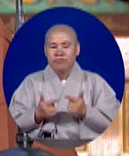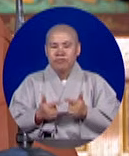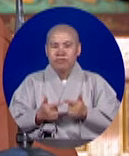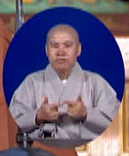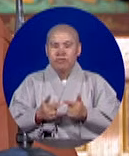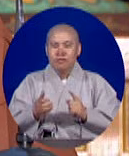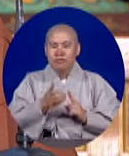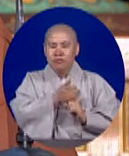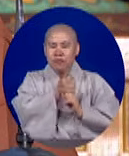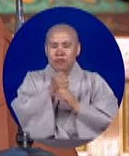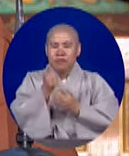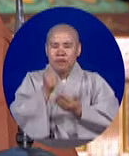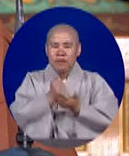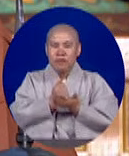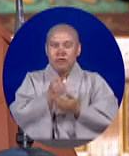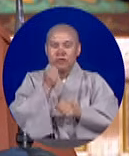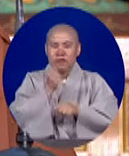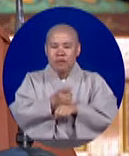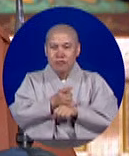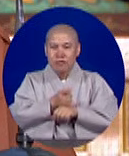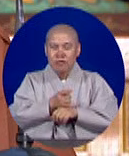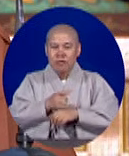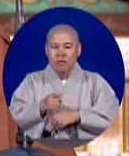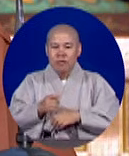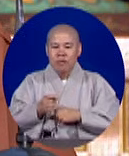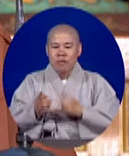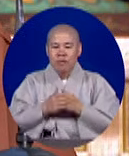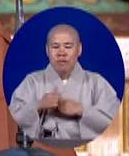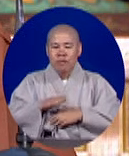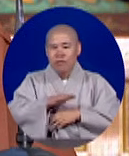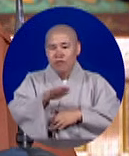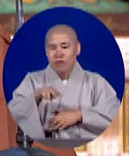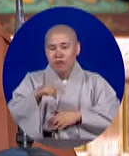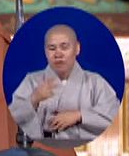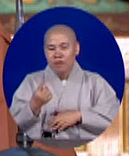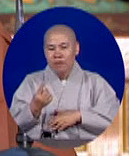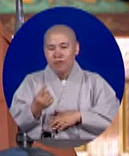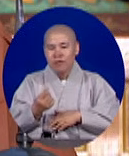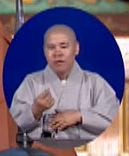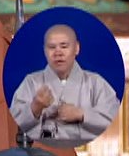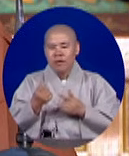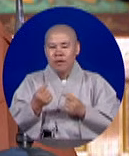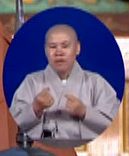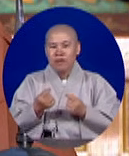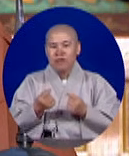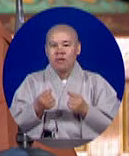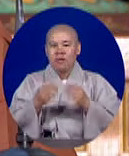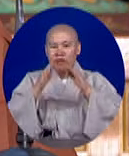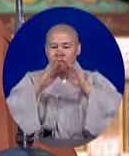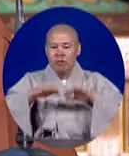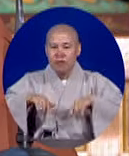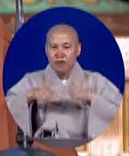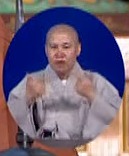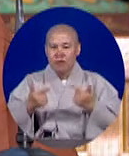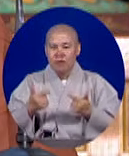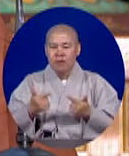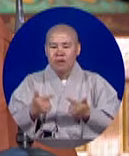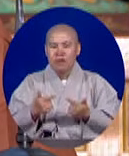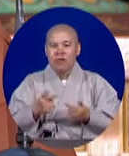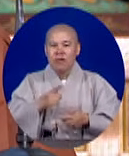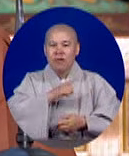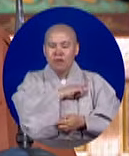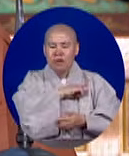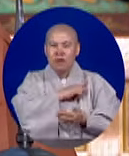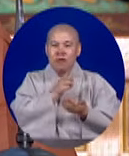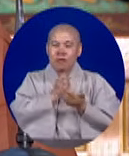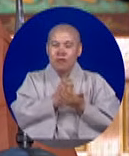이게 불성입니다. 우리도 그런 괴멸하지 않는 제일의 법을 다 다 가지고 있는